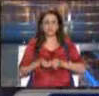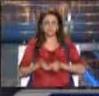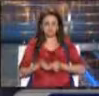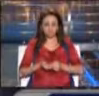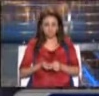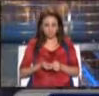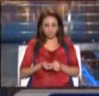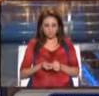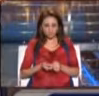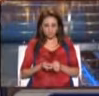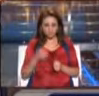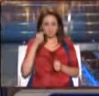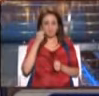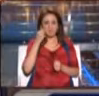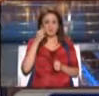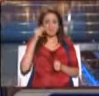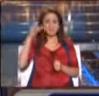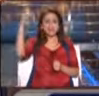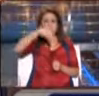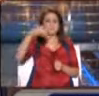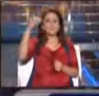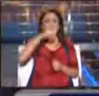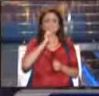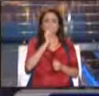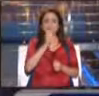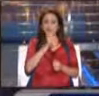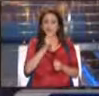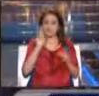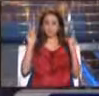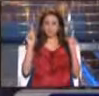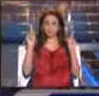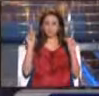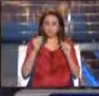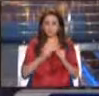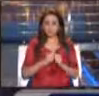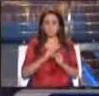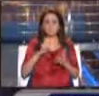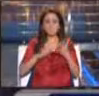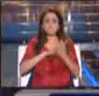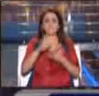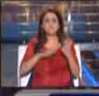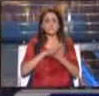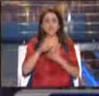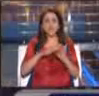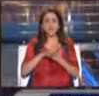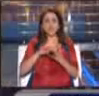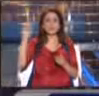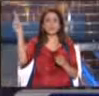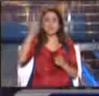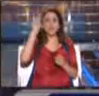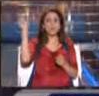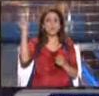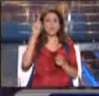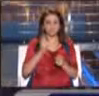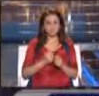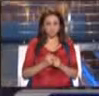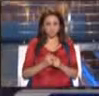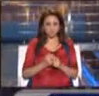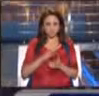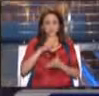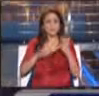ناس جت في اماكن اعلاميه مرئيه عملت مشاكل دوليه عملت